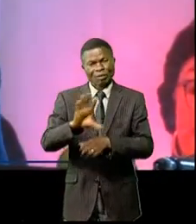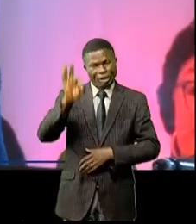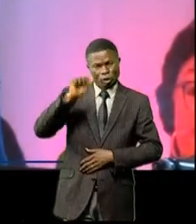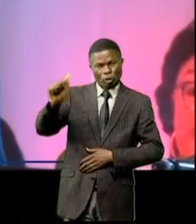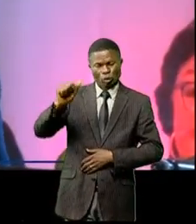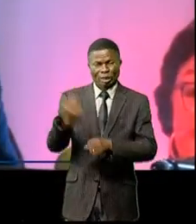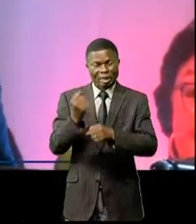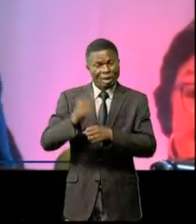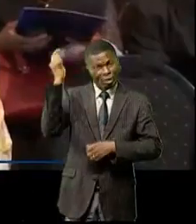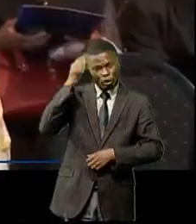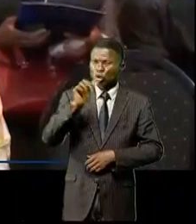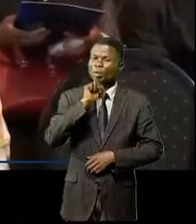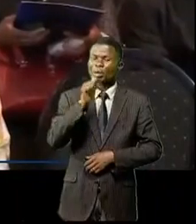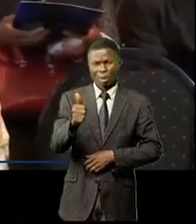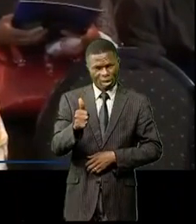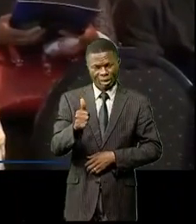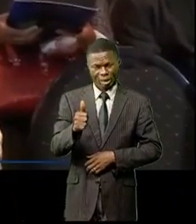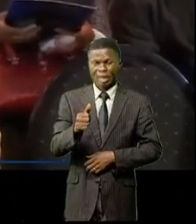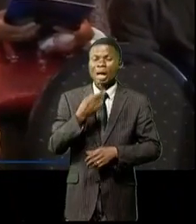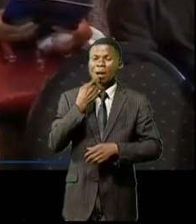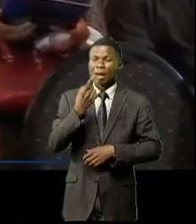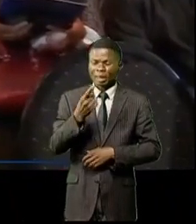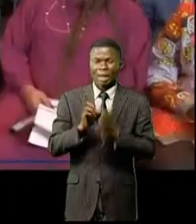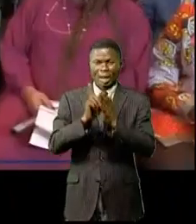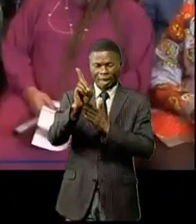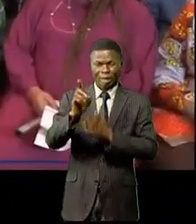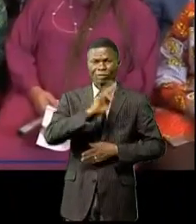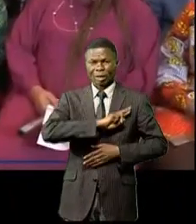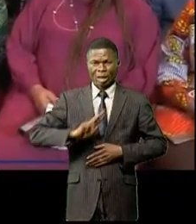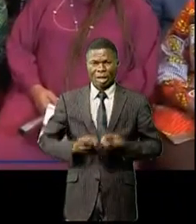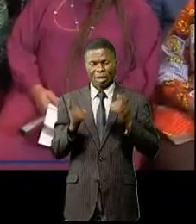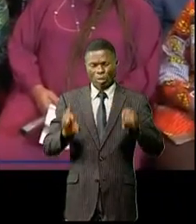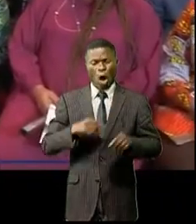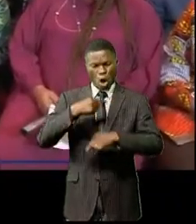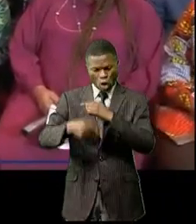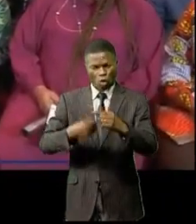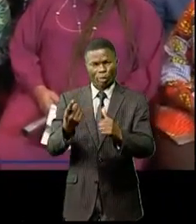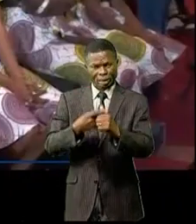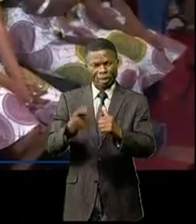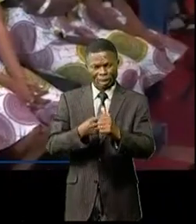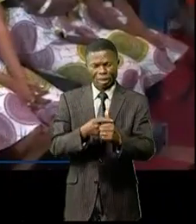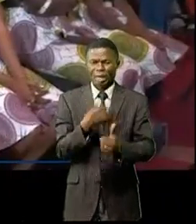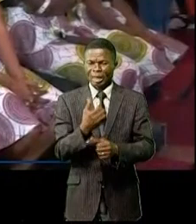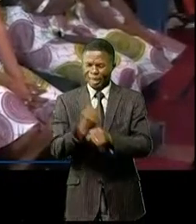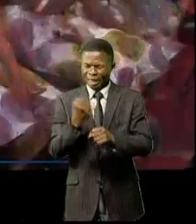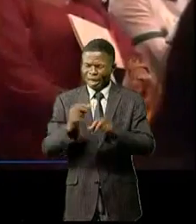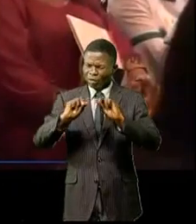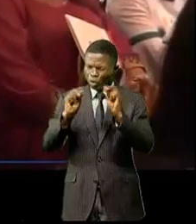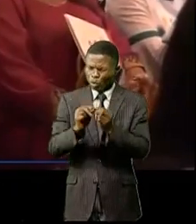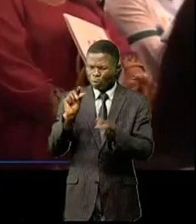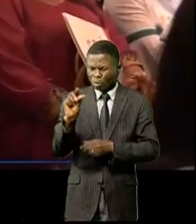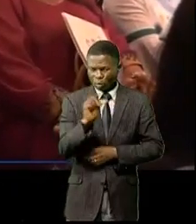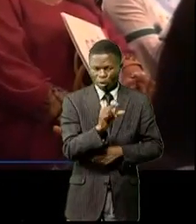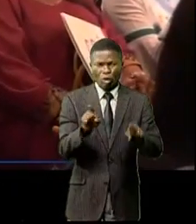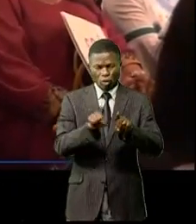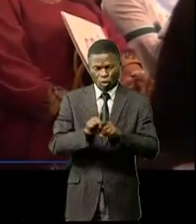saut métier, dit-on, avant de souligner que le développement de la RDC ne peut partir que des petites et moyennes entreprises comme